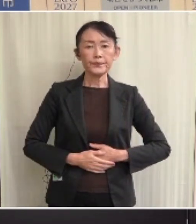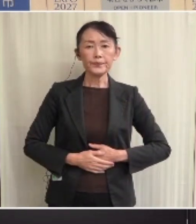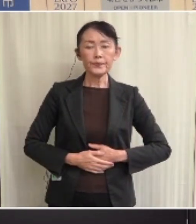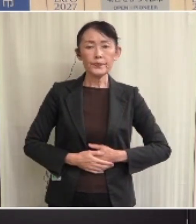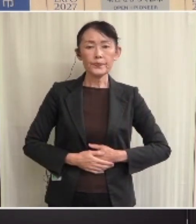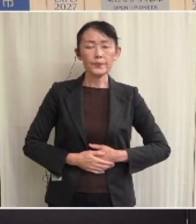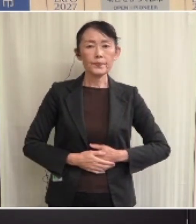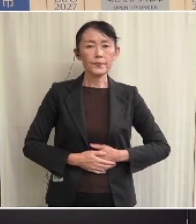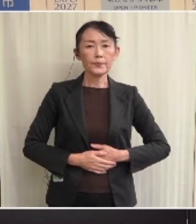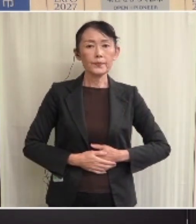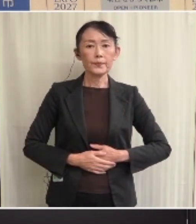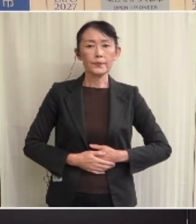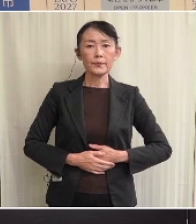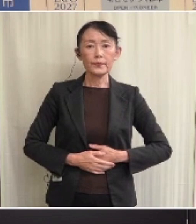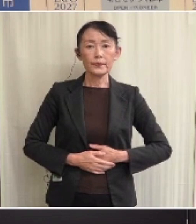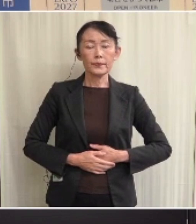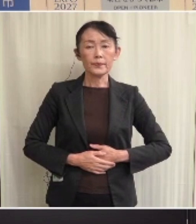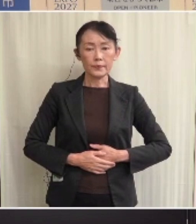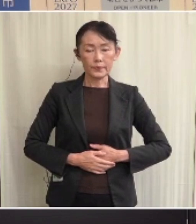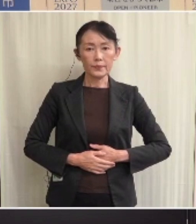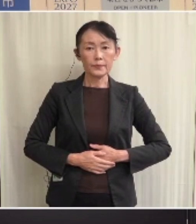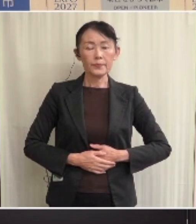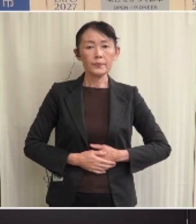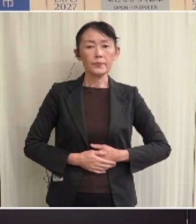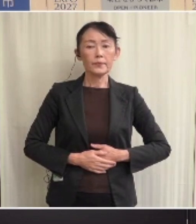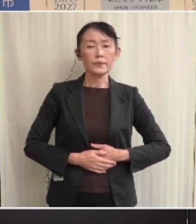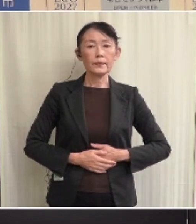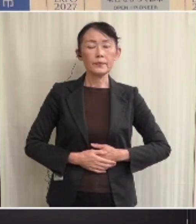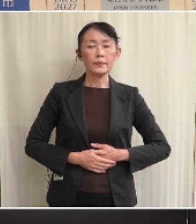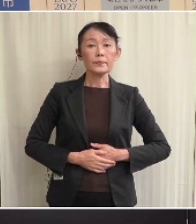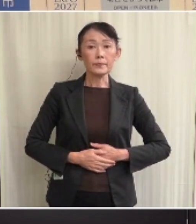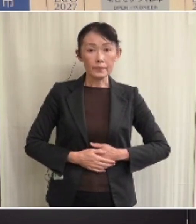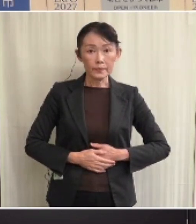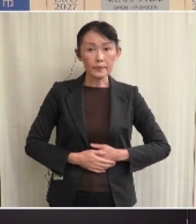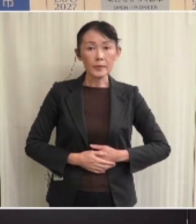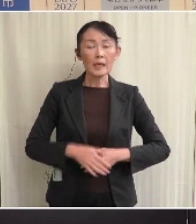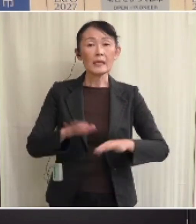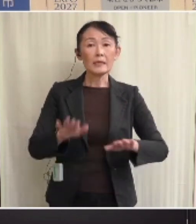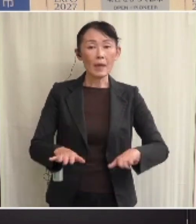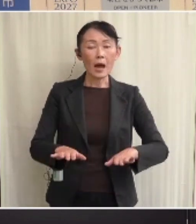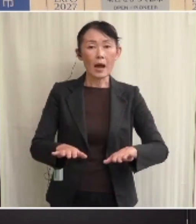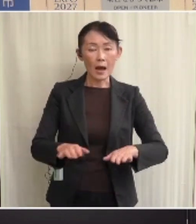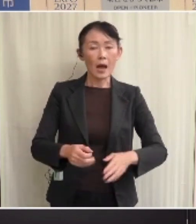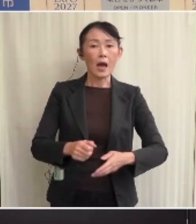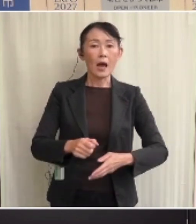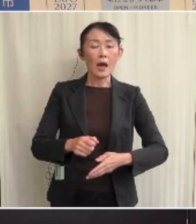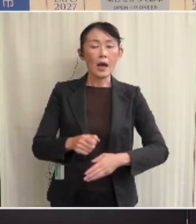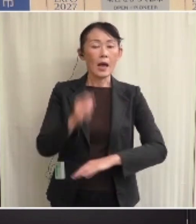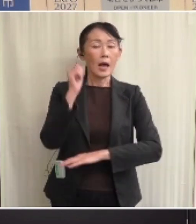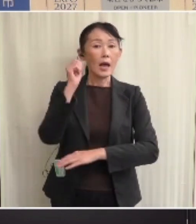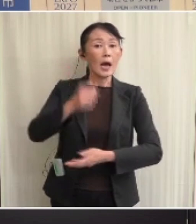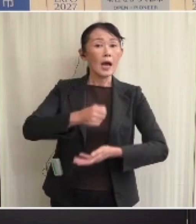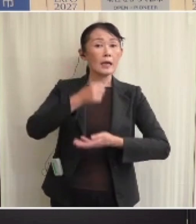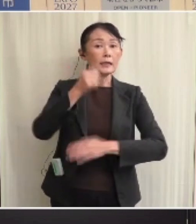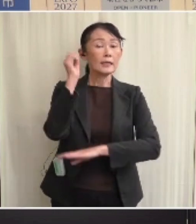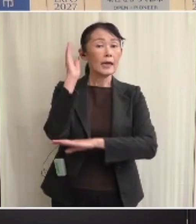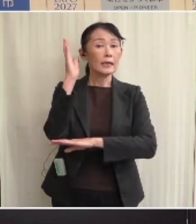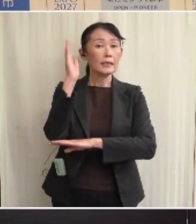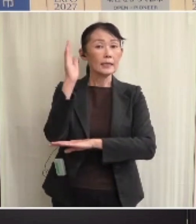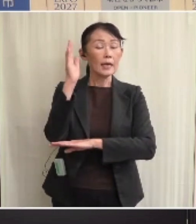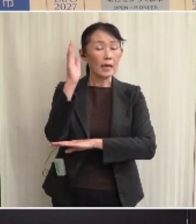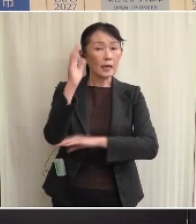か。 よろしいですか。 はい、 はい、今財政ビジョン等の指針に従ってです